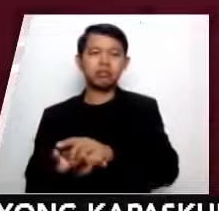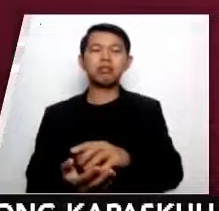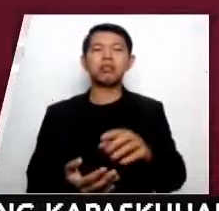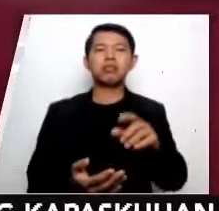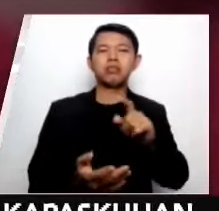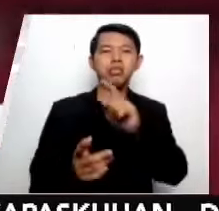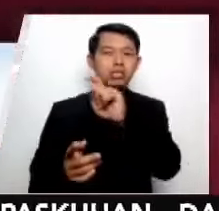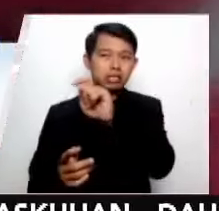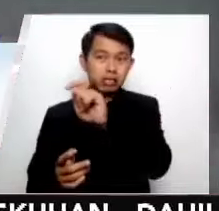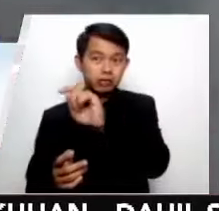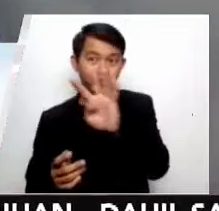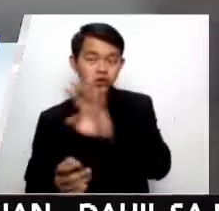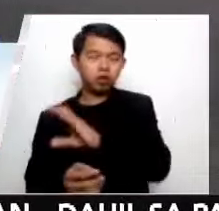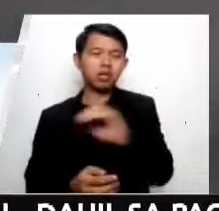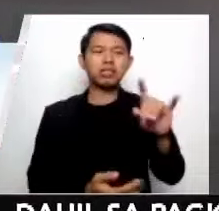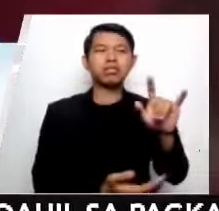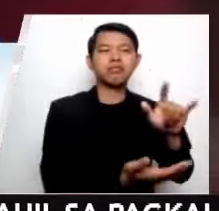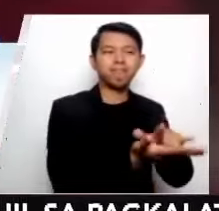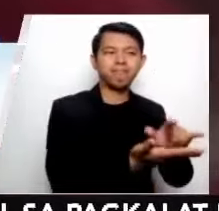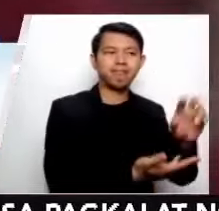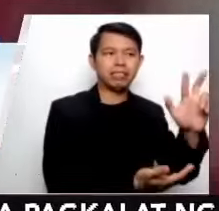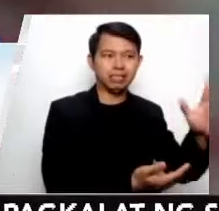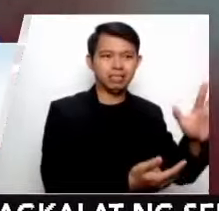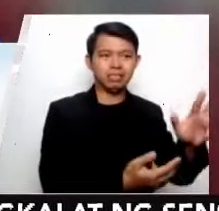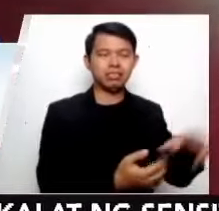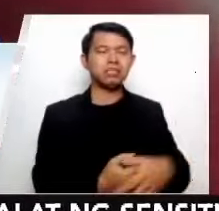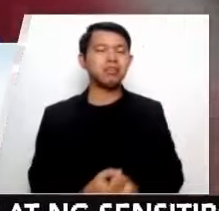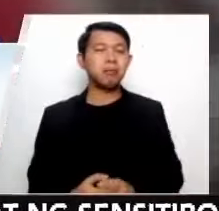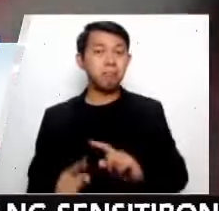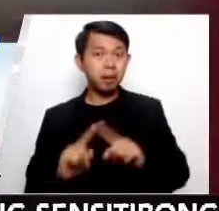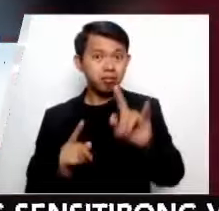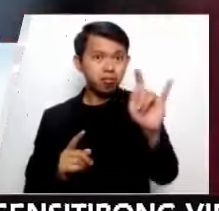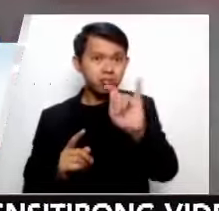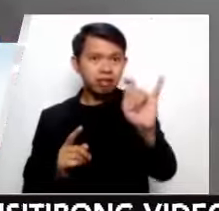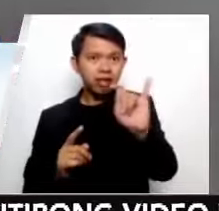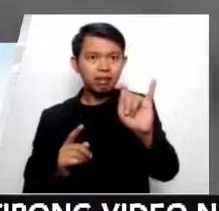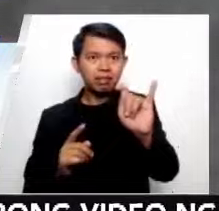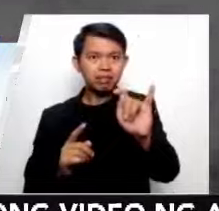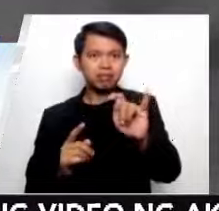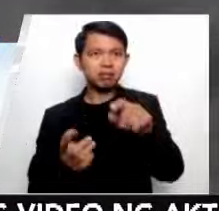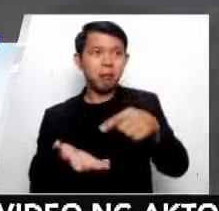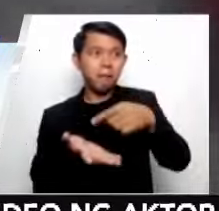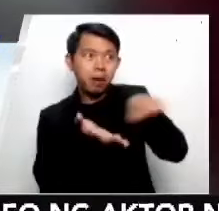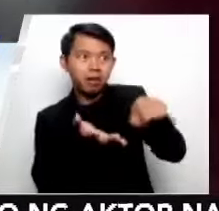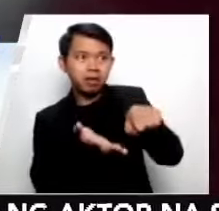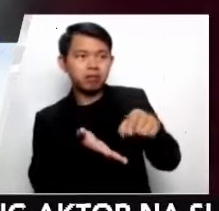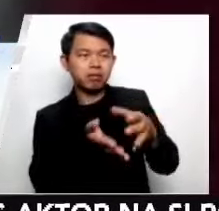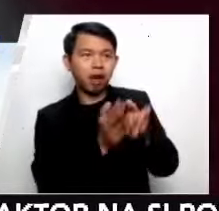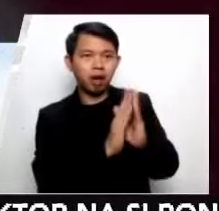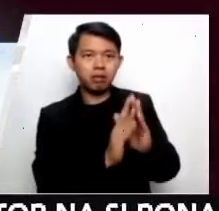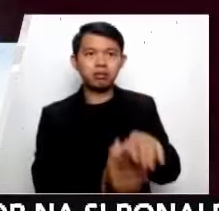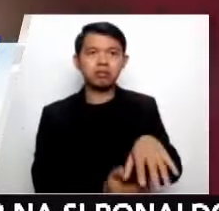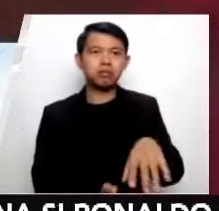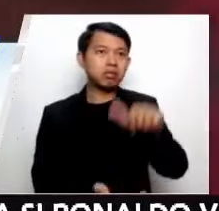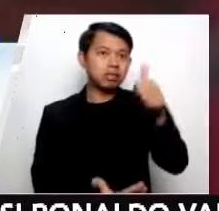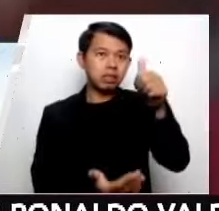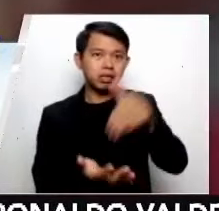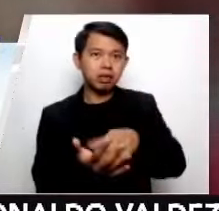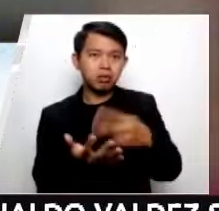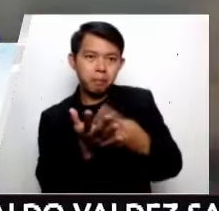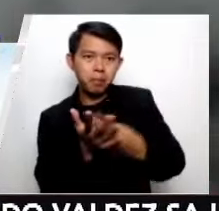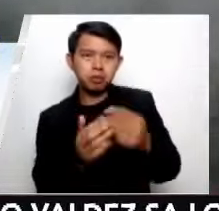sa viral video na ito, isang taxi ang naningil ng 10,000 piso kada pasaherong Taiwanese tourist. Okay na